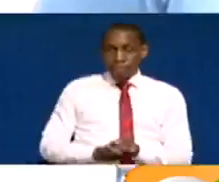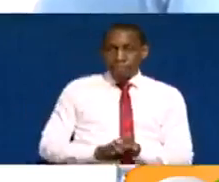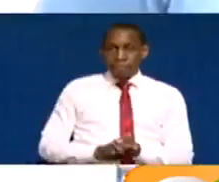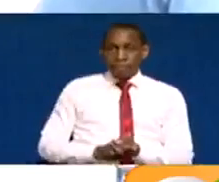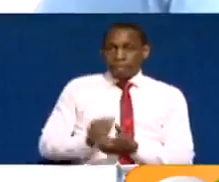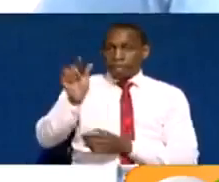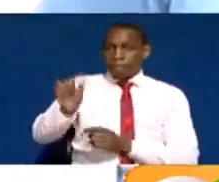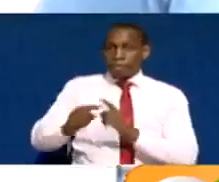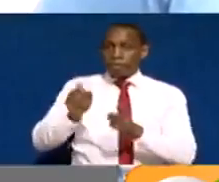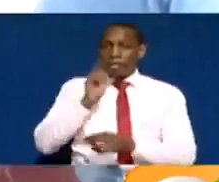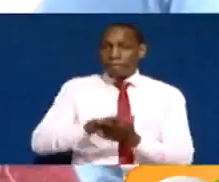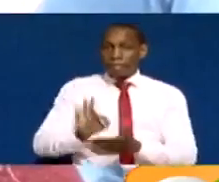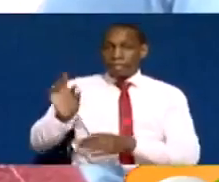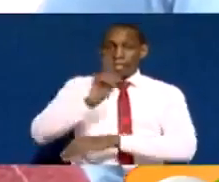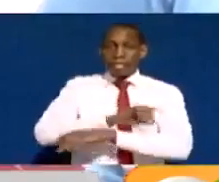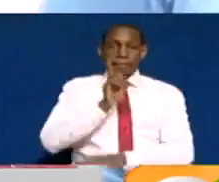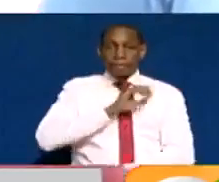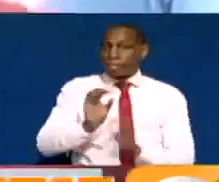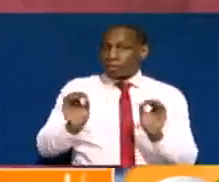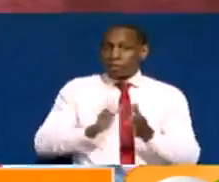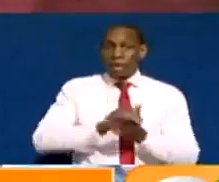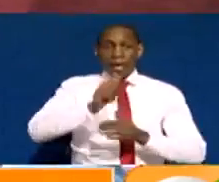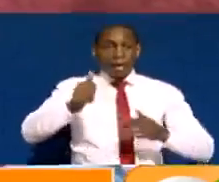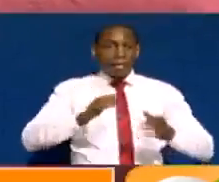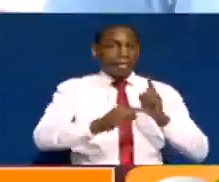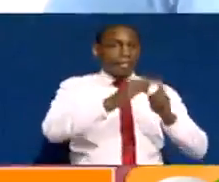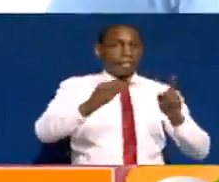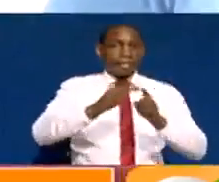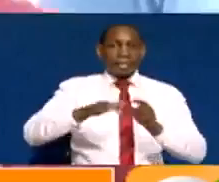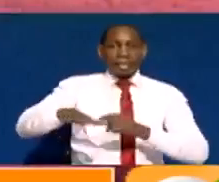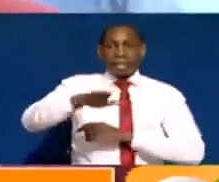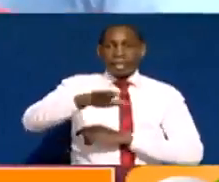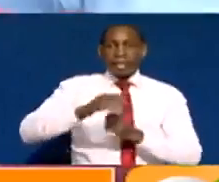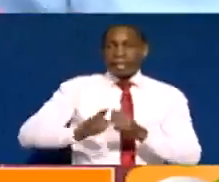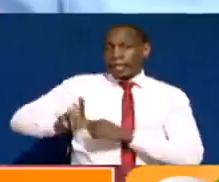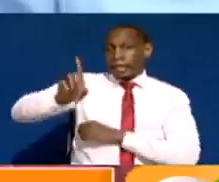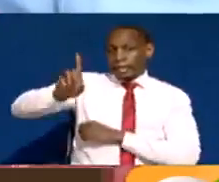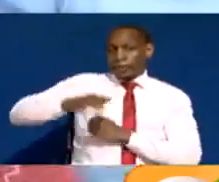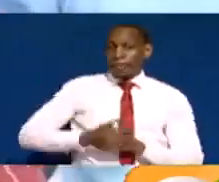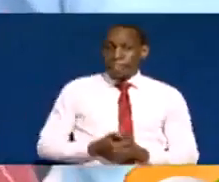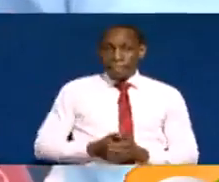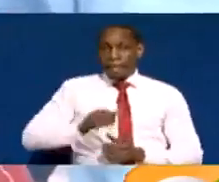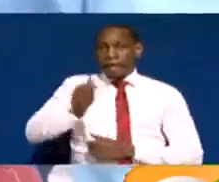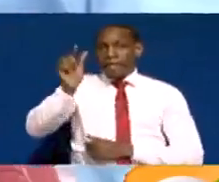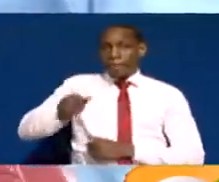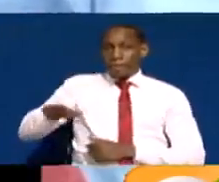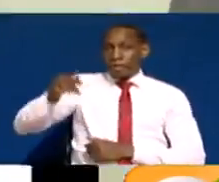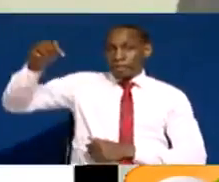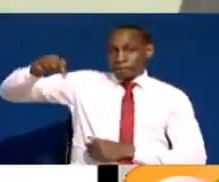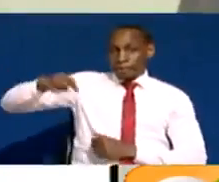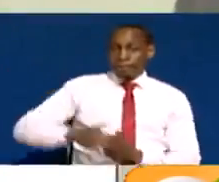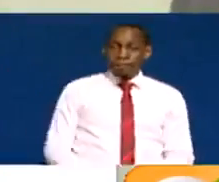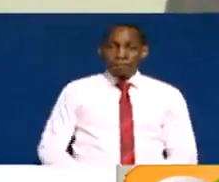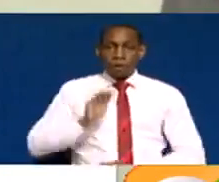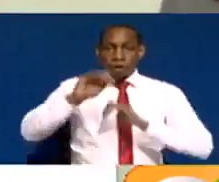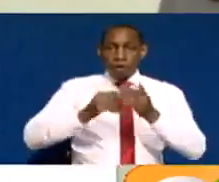mtu hata ijamaliza siku tatu kuna wengine wameuliwa na hapa juu mwingine na pale chini